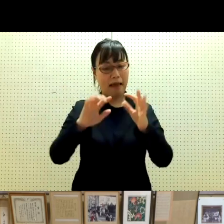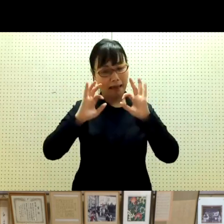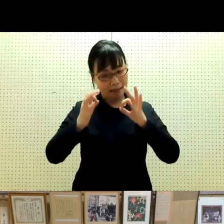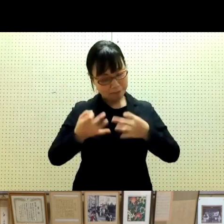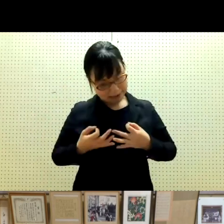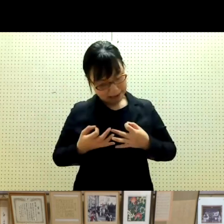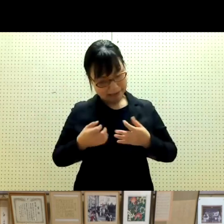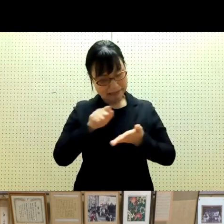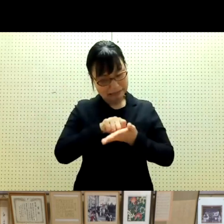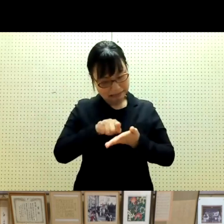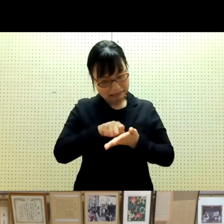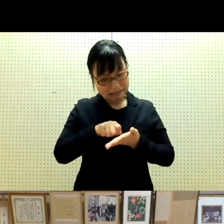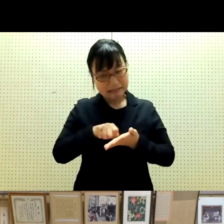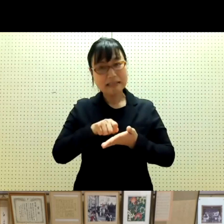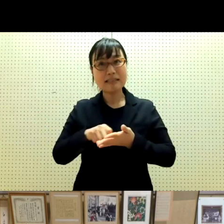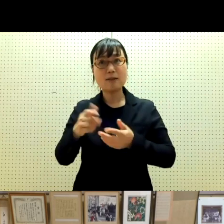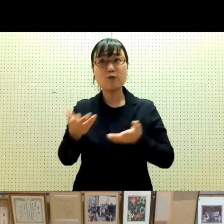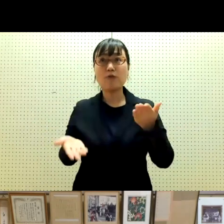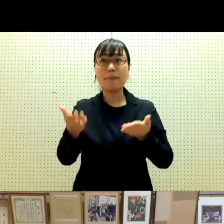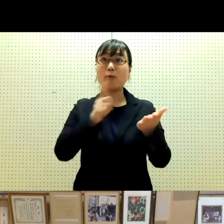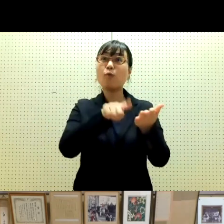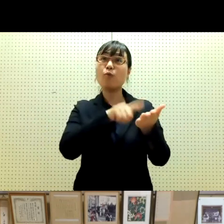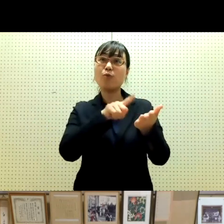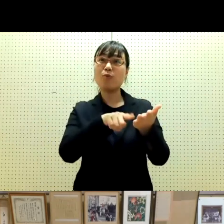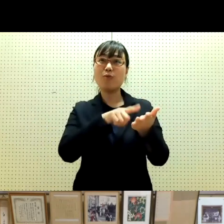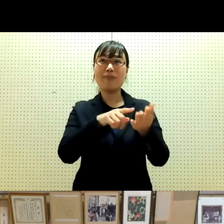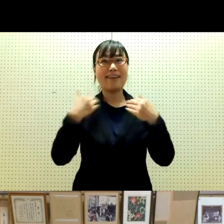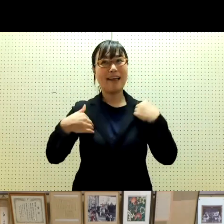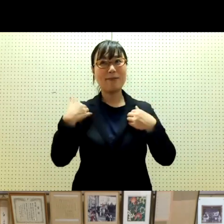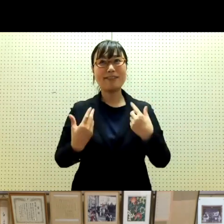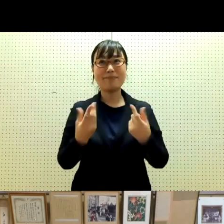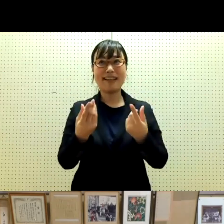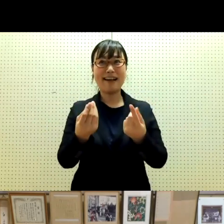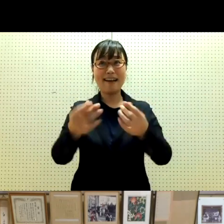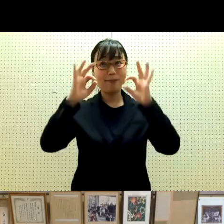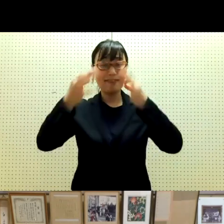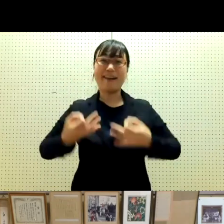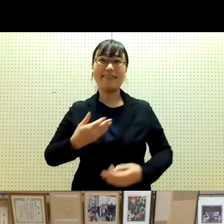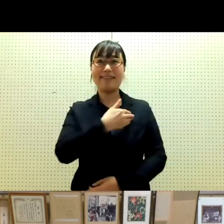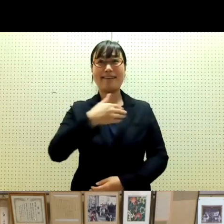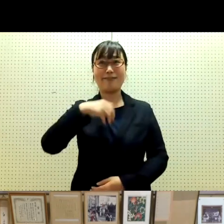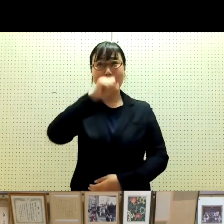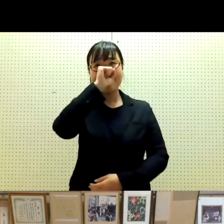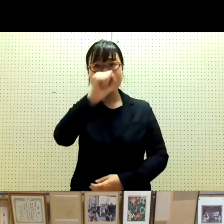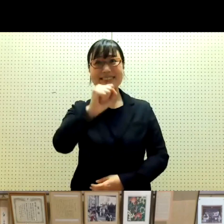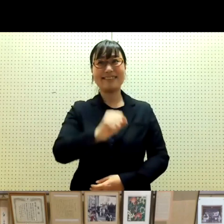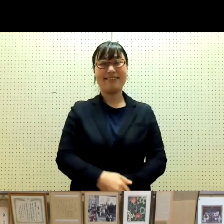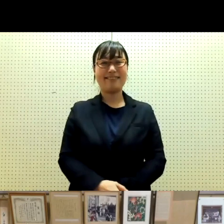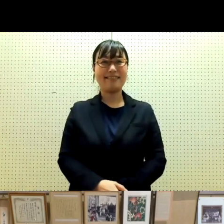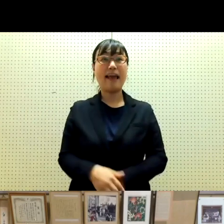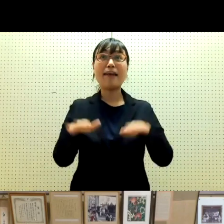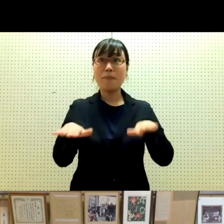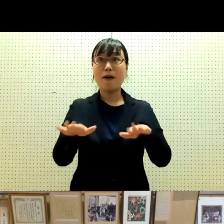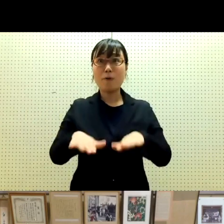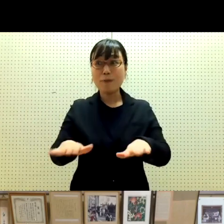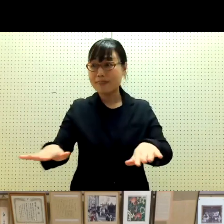みながら自分の活動を振り返ることができるのもいいことだと思っています。今では子どもたちが自分たちでア